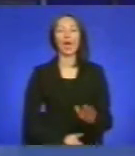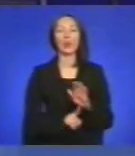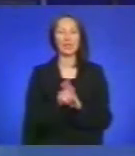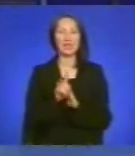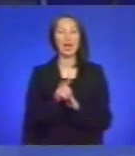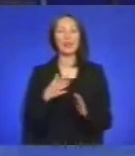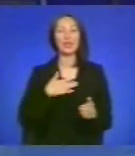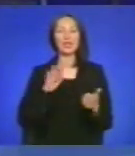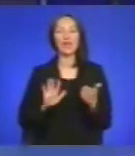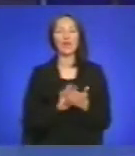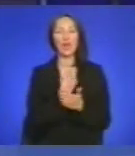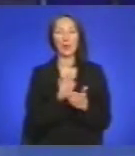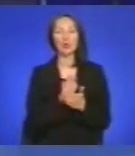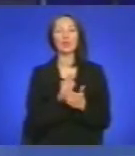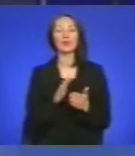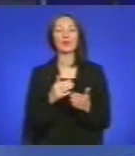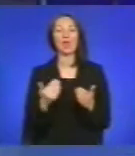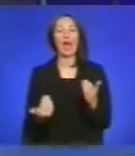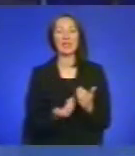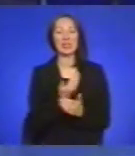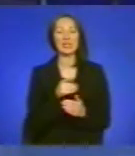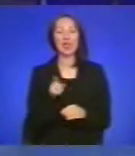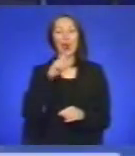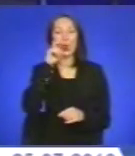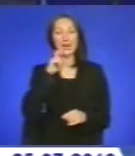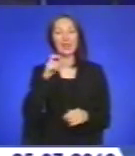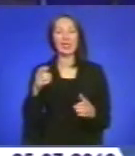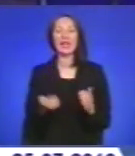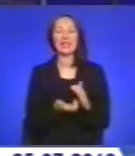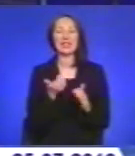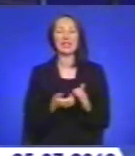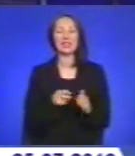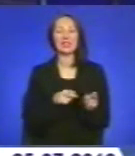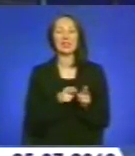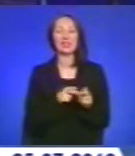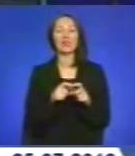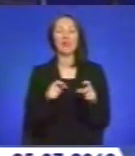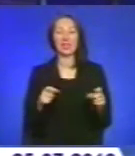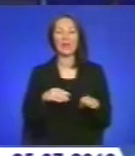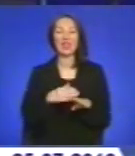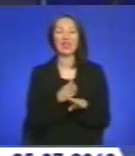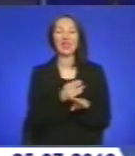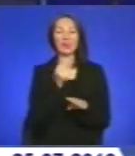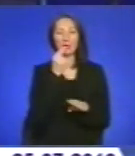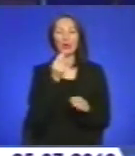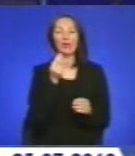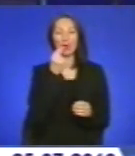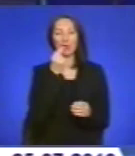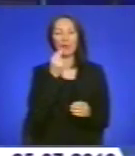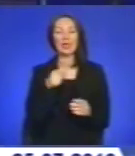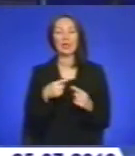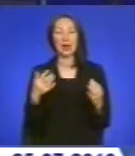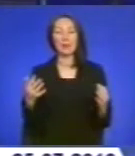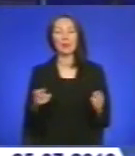Розпочинаємо наш випуск із вістей з України. Нестача залізничних квитків, якість продуктів харчування та підготовка до навчального